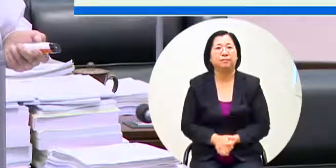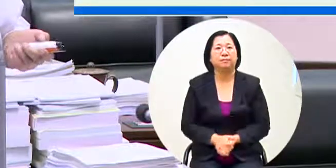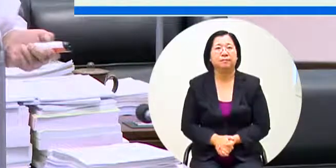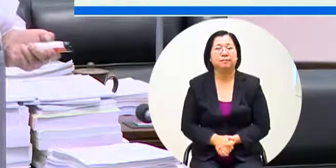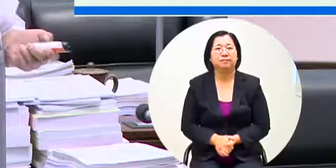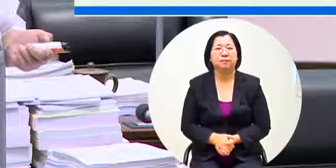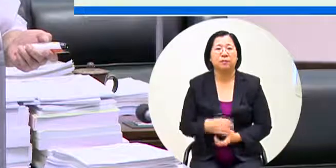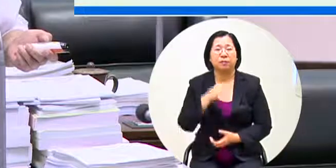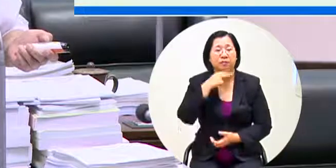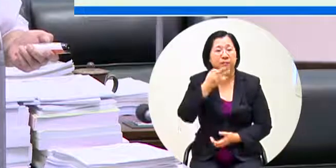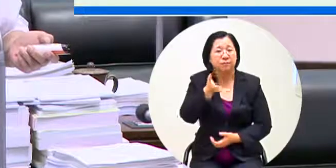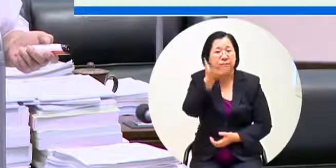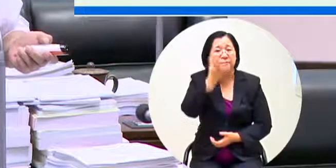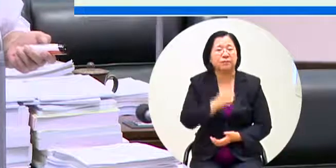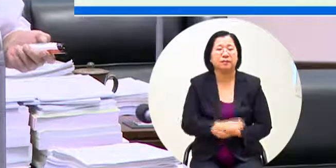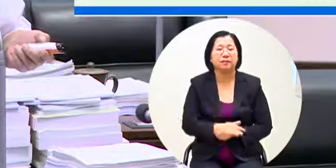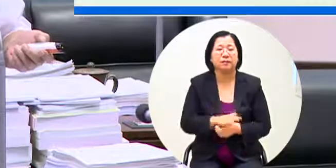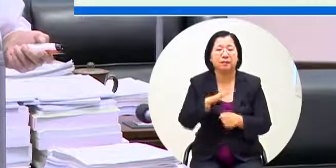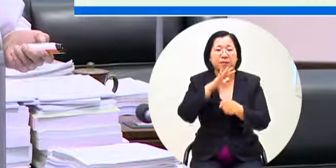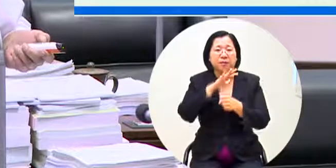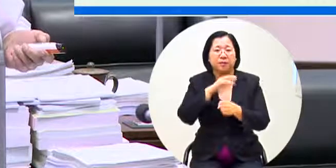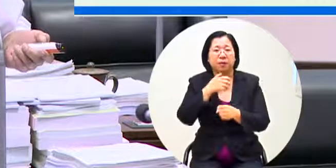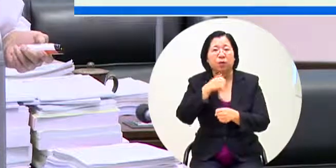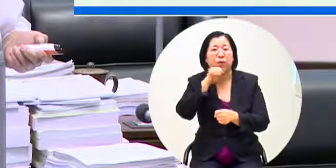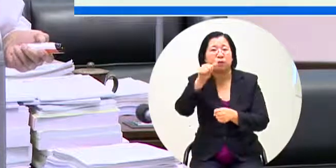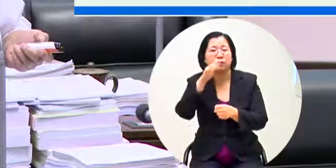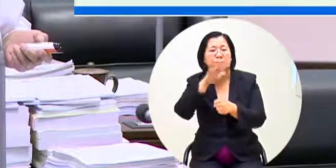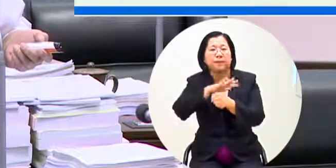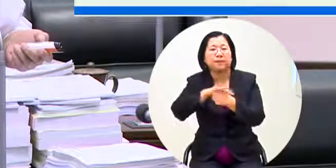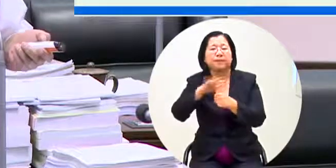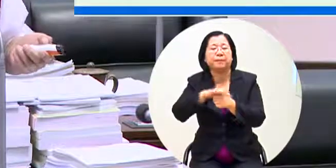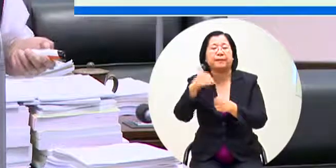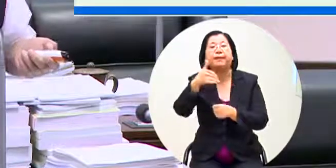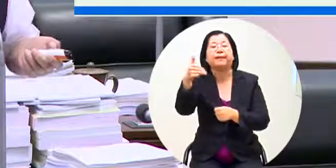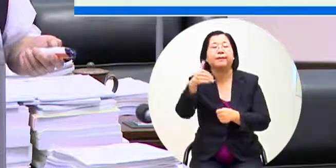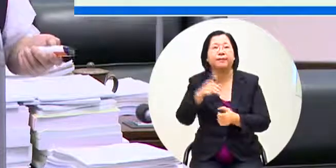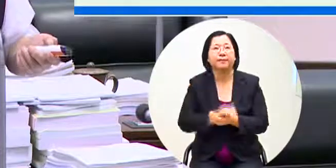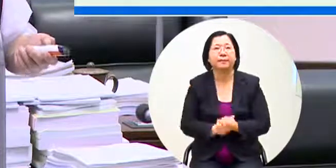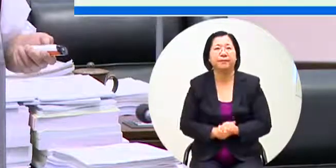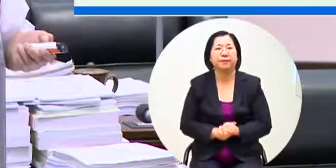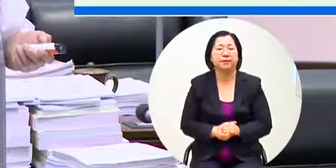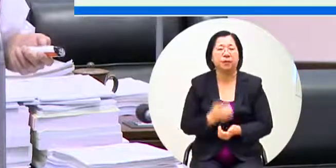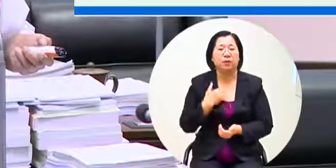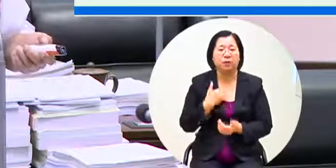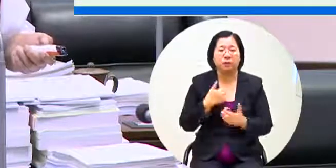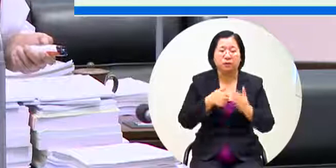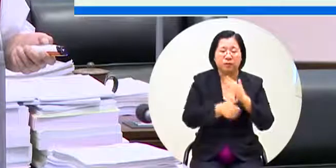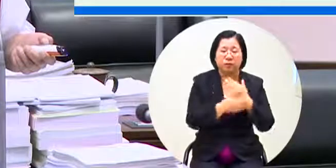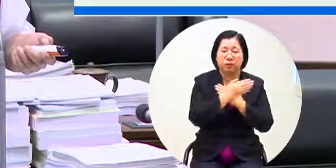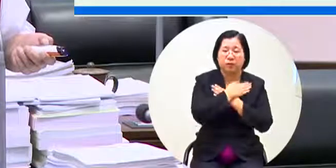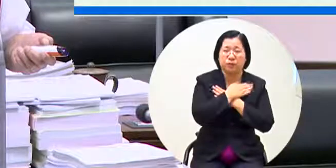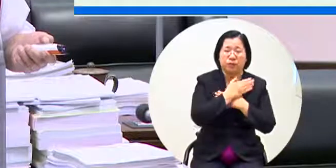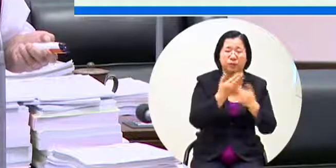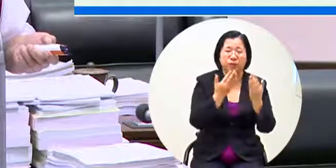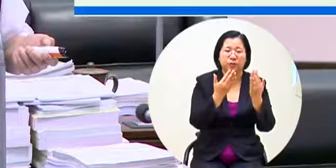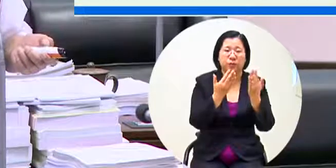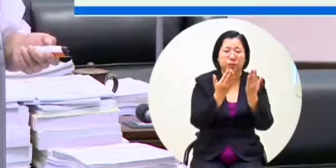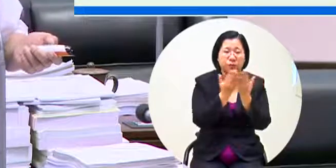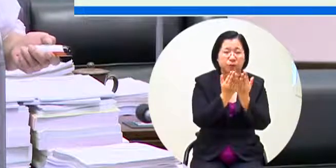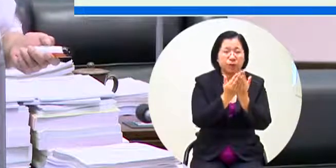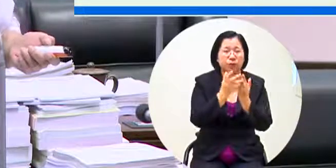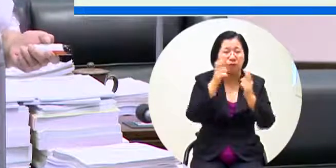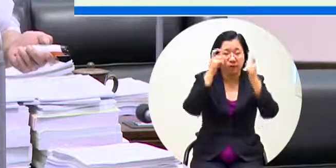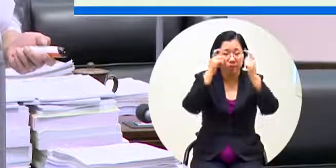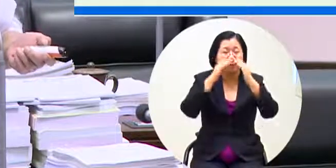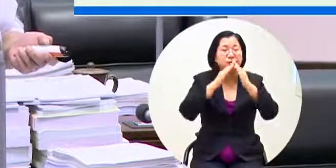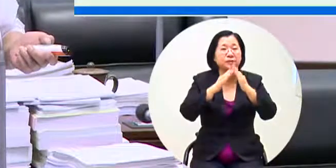5岁吼，伫咱啊高雄市读咱诶幼儿园，当然你进无这个有这个啊免费福利